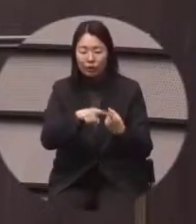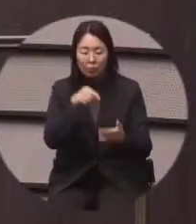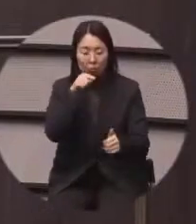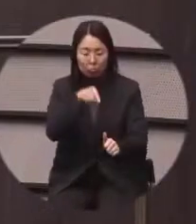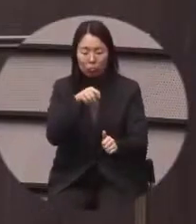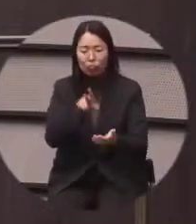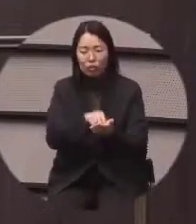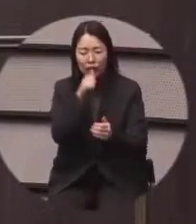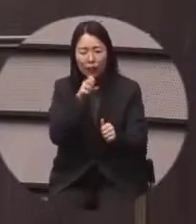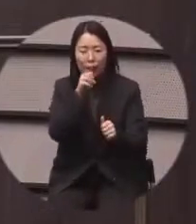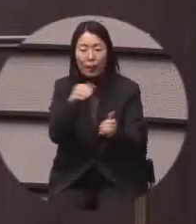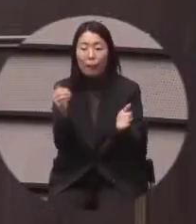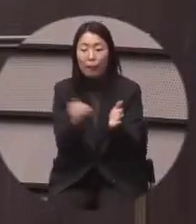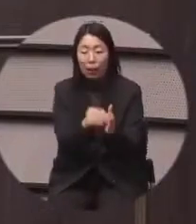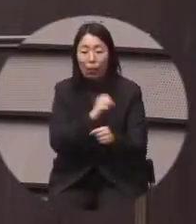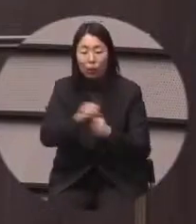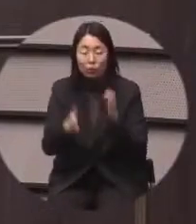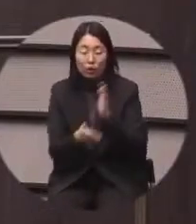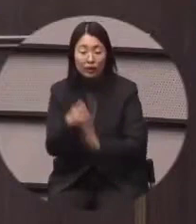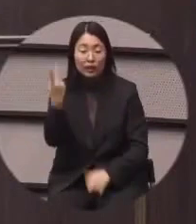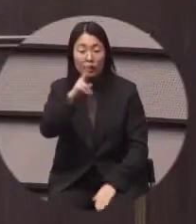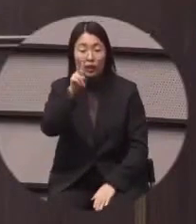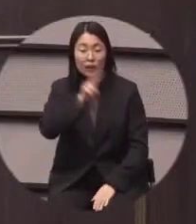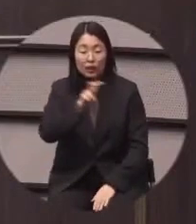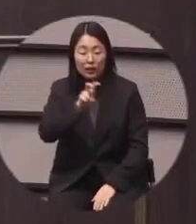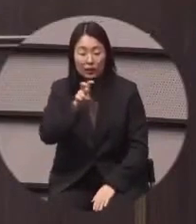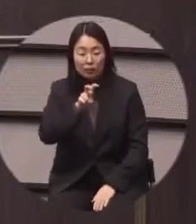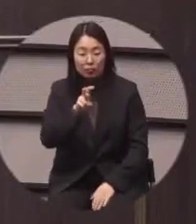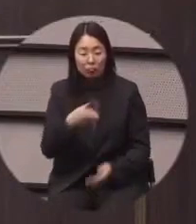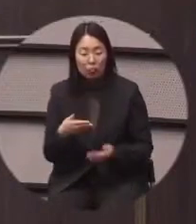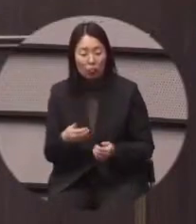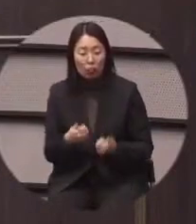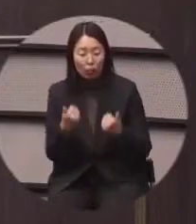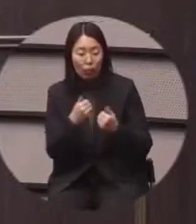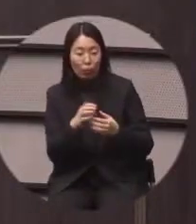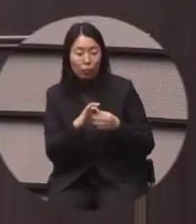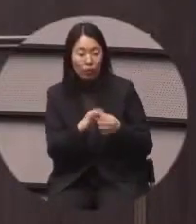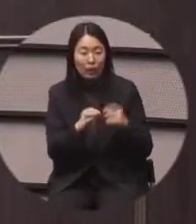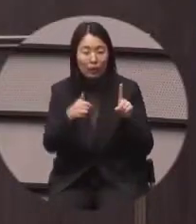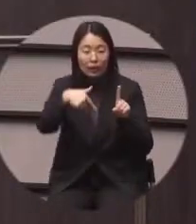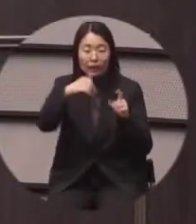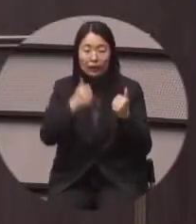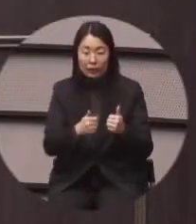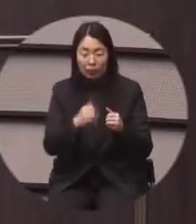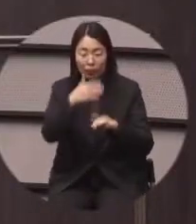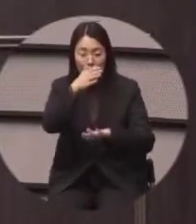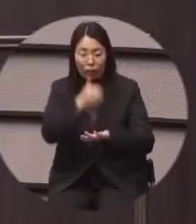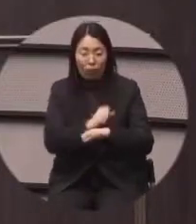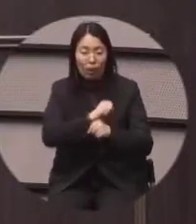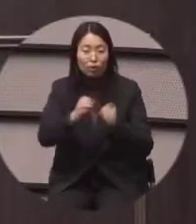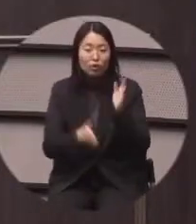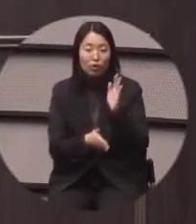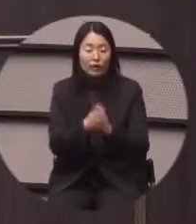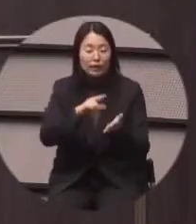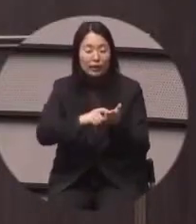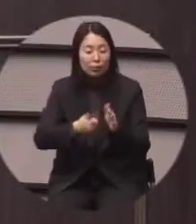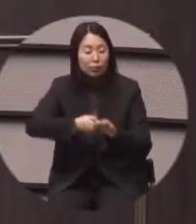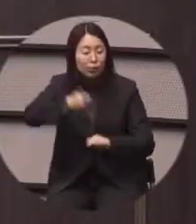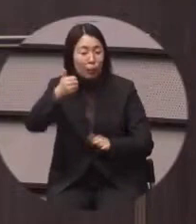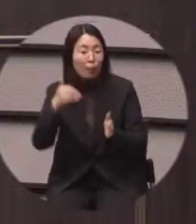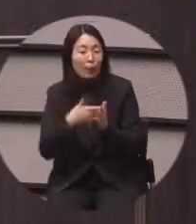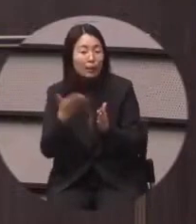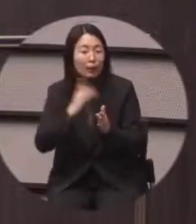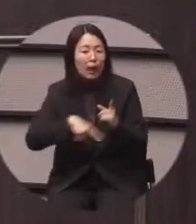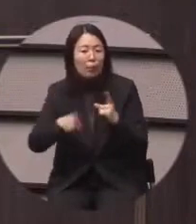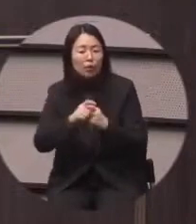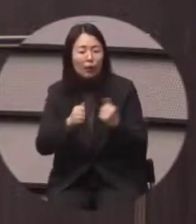지적했고 광주시는 2020년 소제기를 하여 1심 판결 결과 광주시 일부 승소하였으나